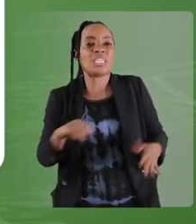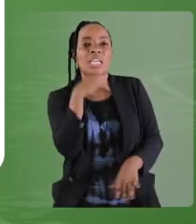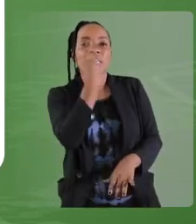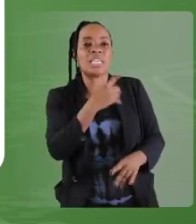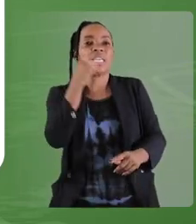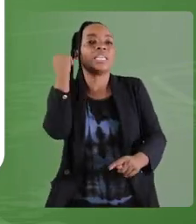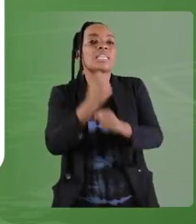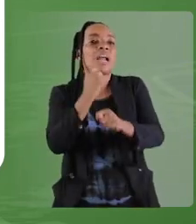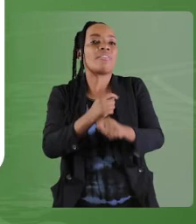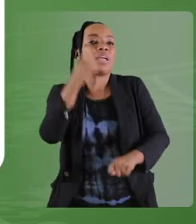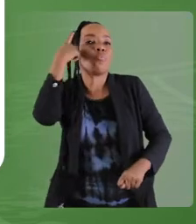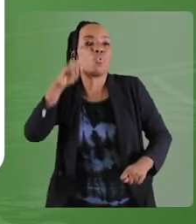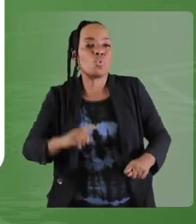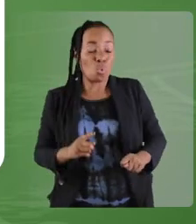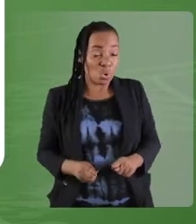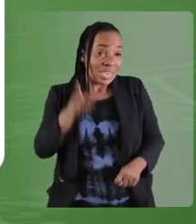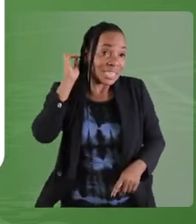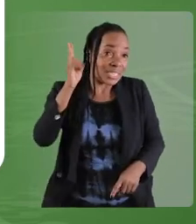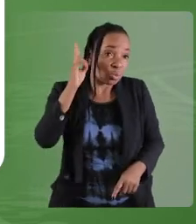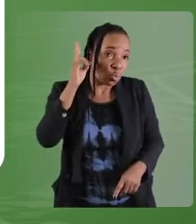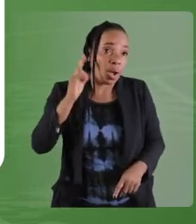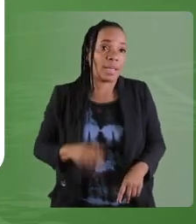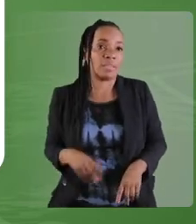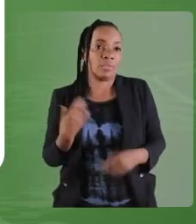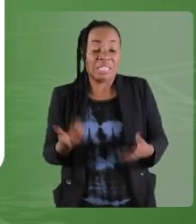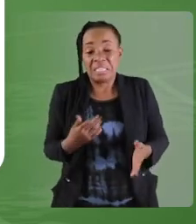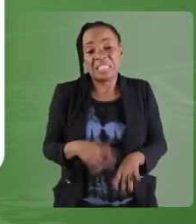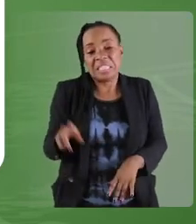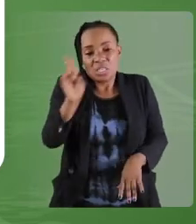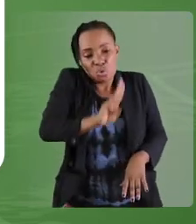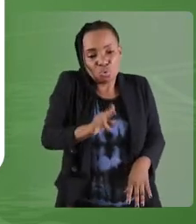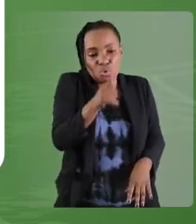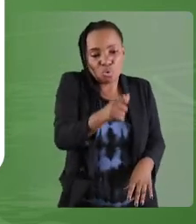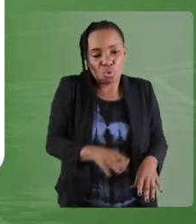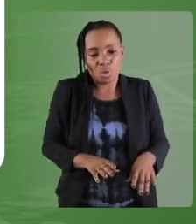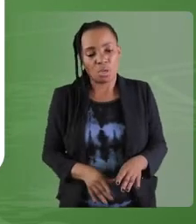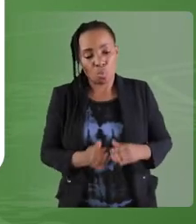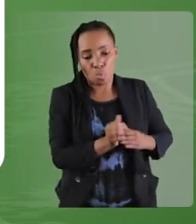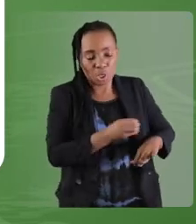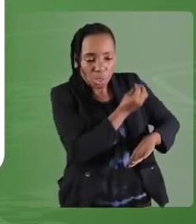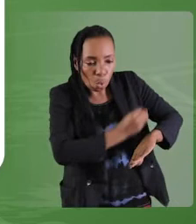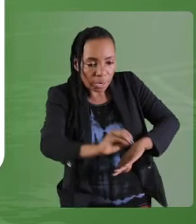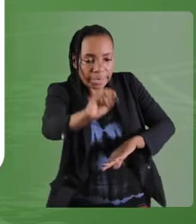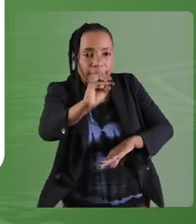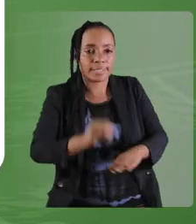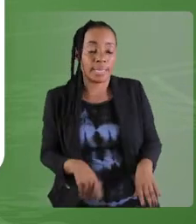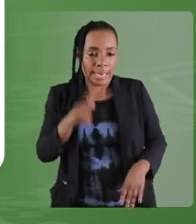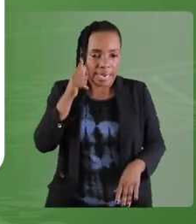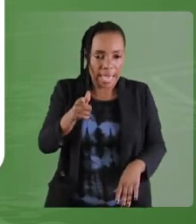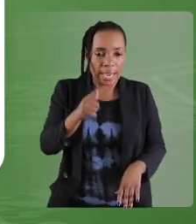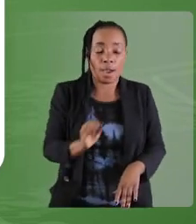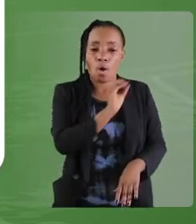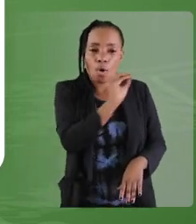raison qui l'utilise à sa guise et contre sa volonté. Citons à ce propos